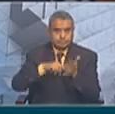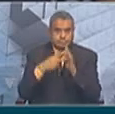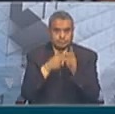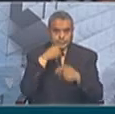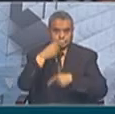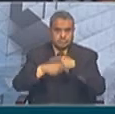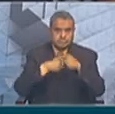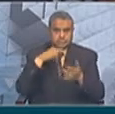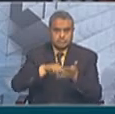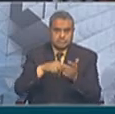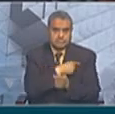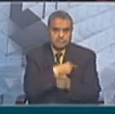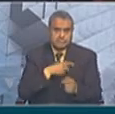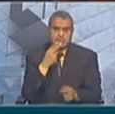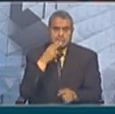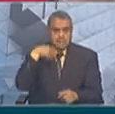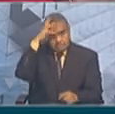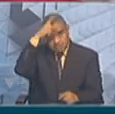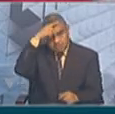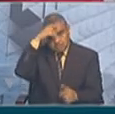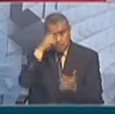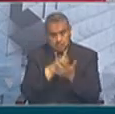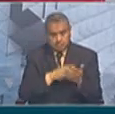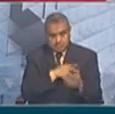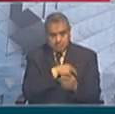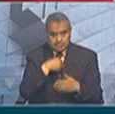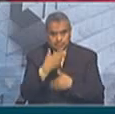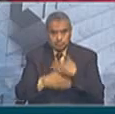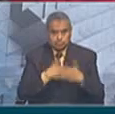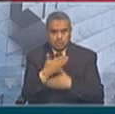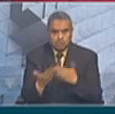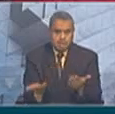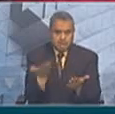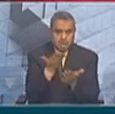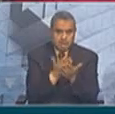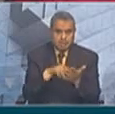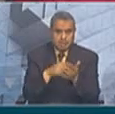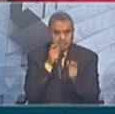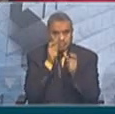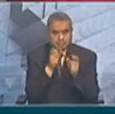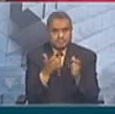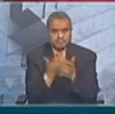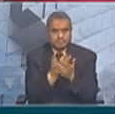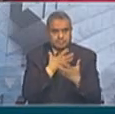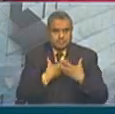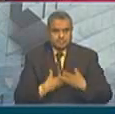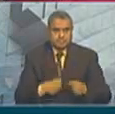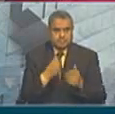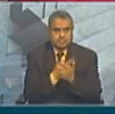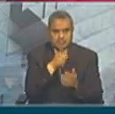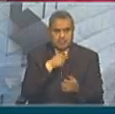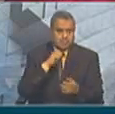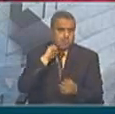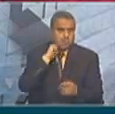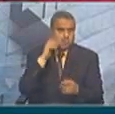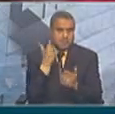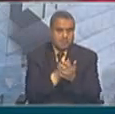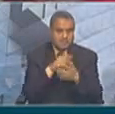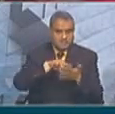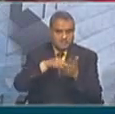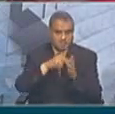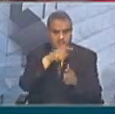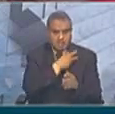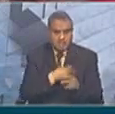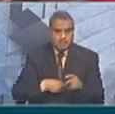سريعا على تسمية ترامب للقاضي المرتقب بهدف تأمين غالبية مريحة للمحافظين في المحكمة